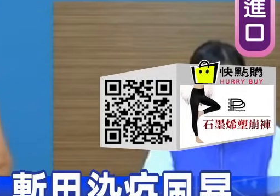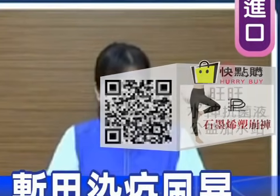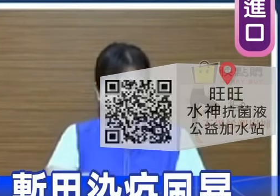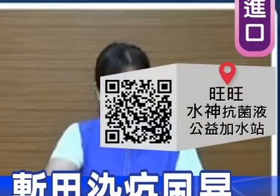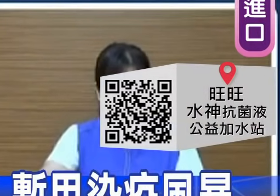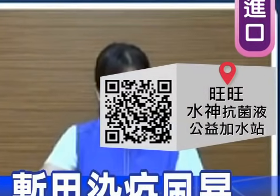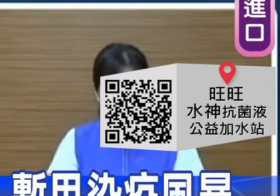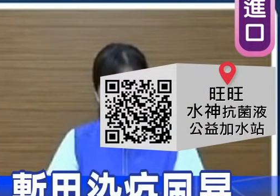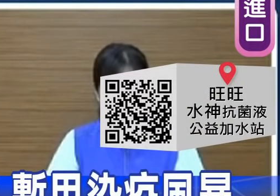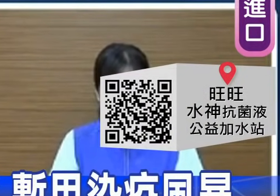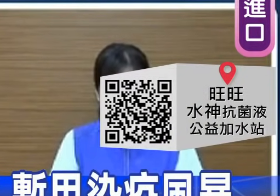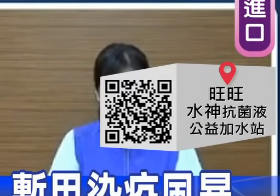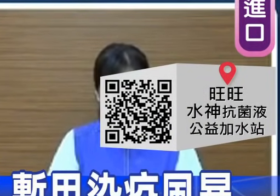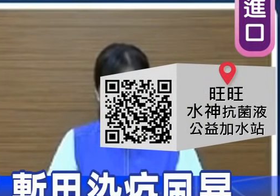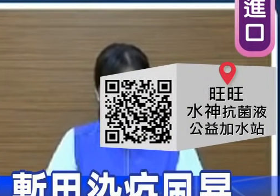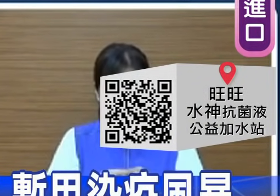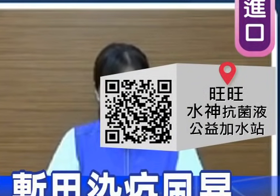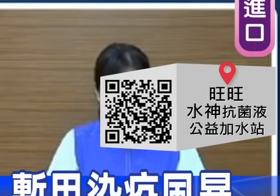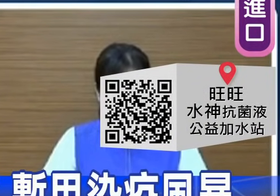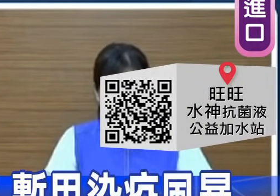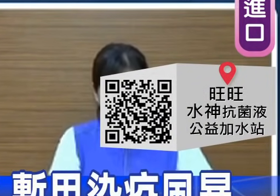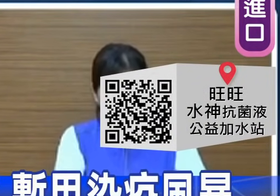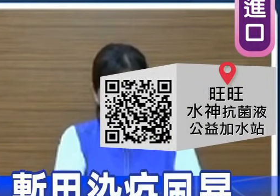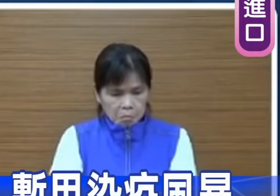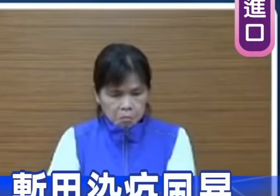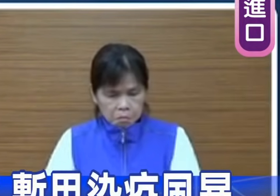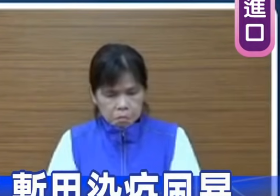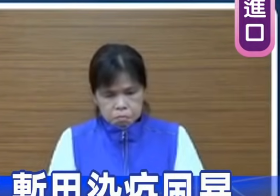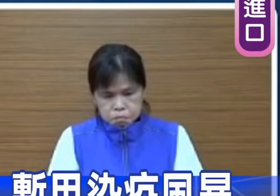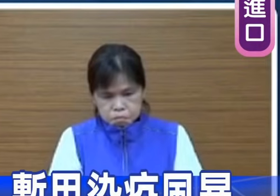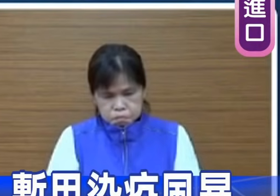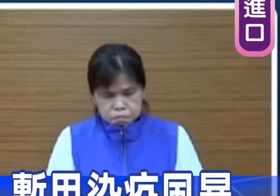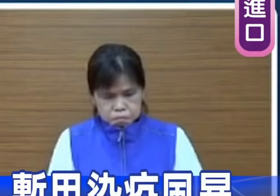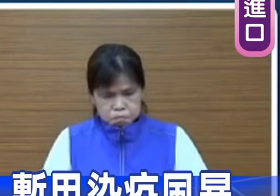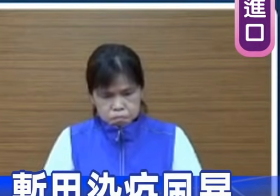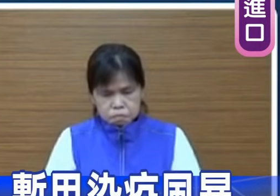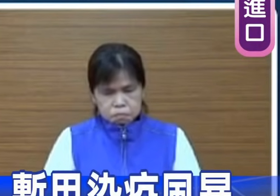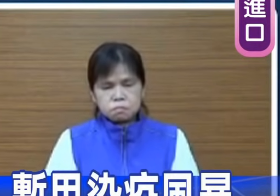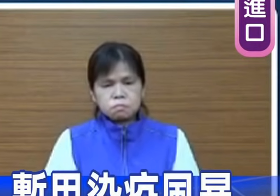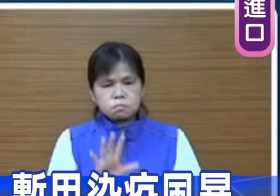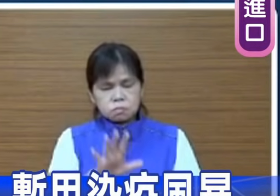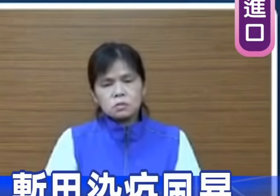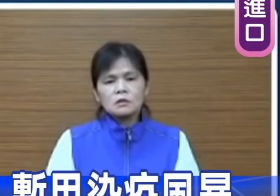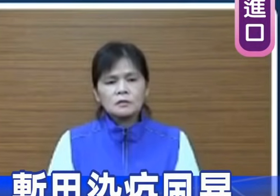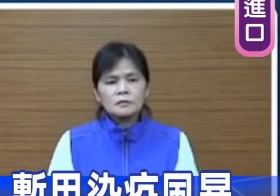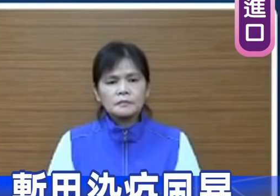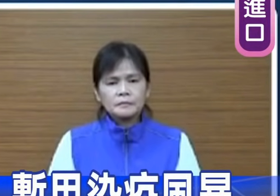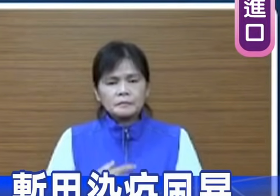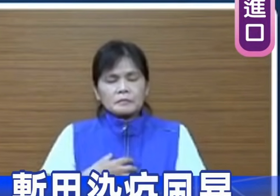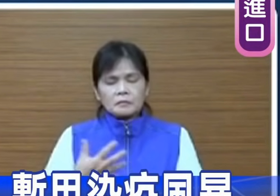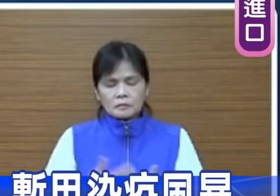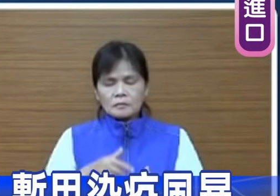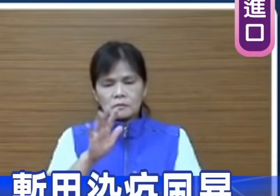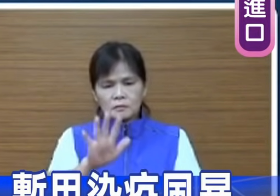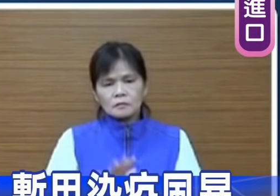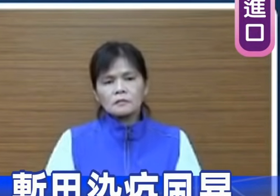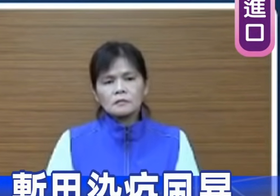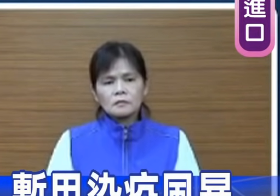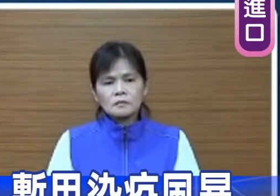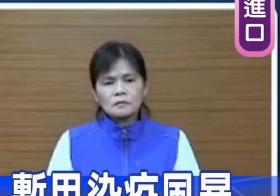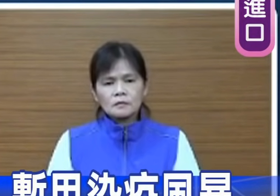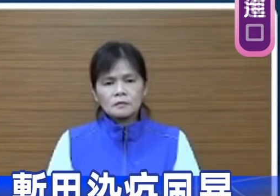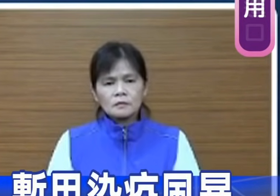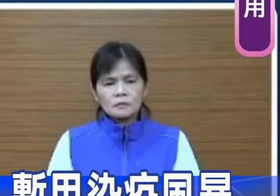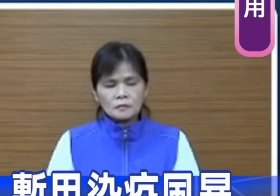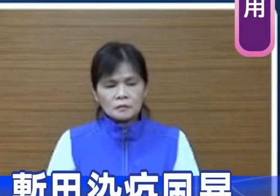传出全体的感染危机。因为这些的大型电子公司在临近县